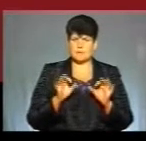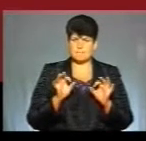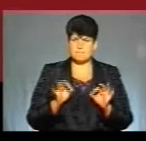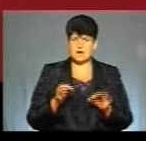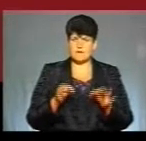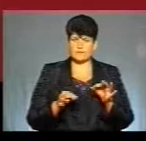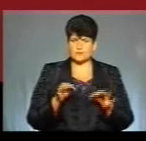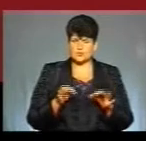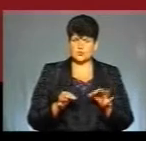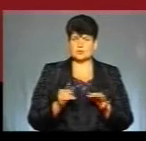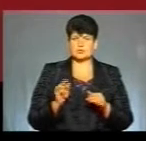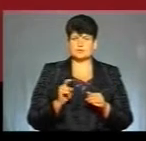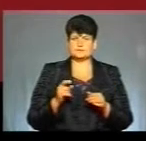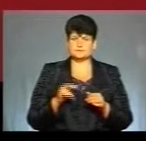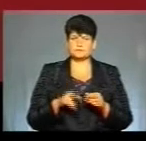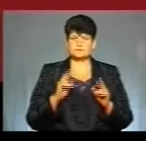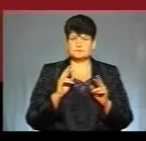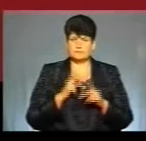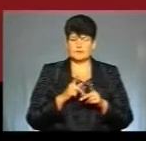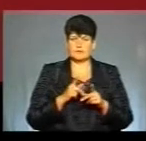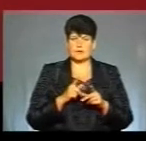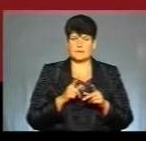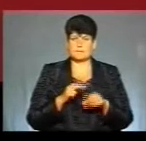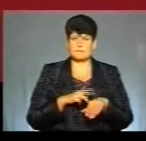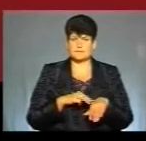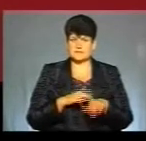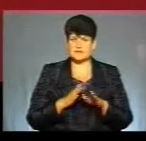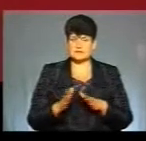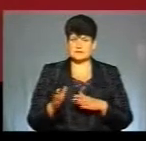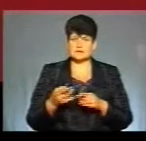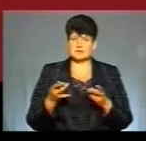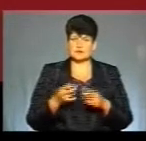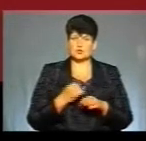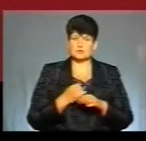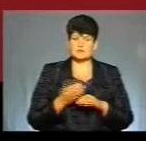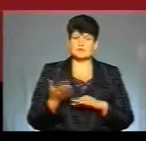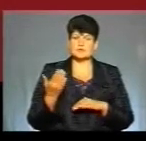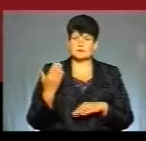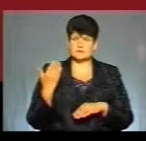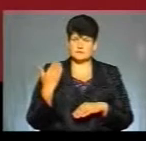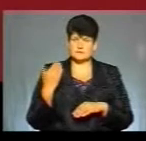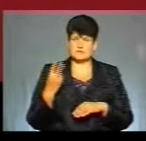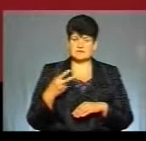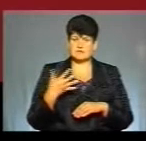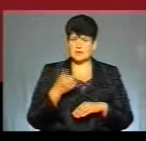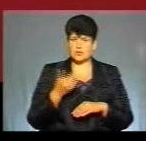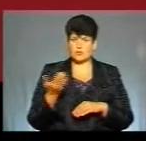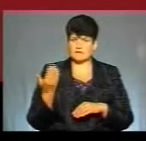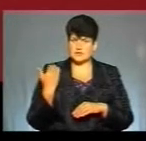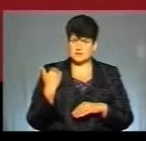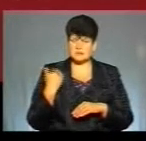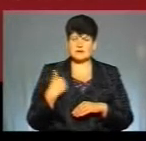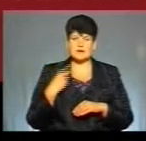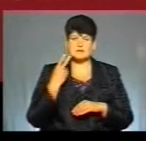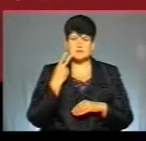добре правоохоронна система. Насправді все рівно треба було це робити давним-давно, 25 років назад. Я